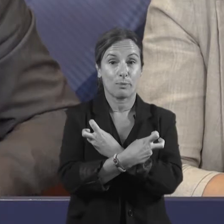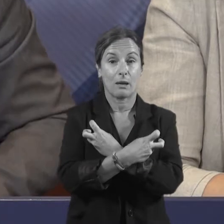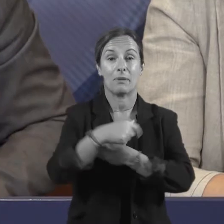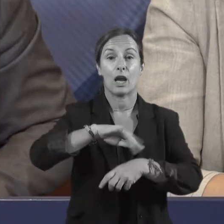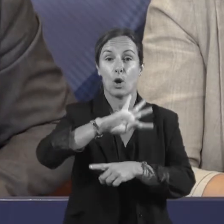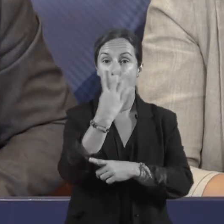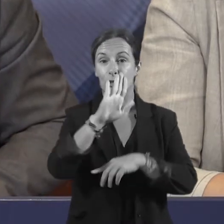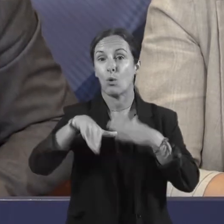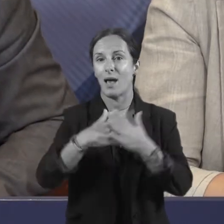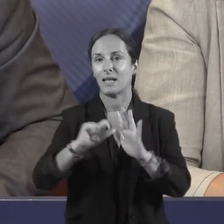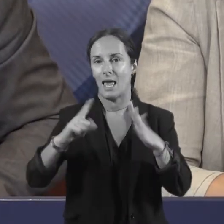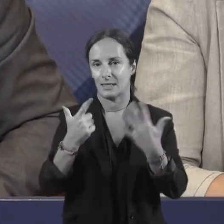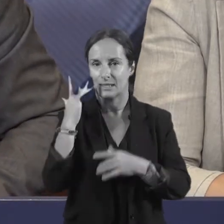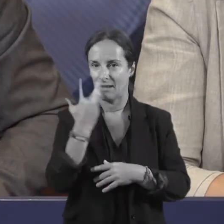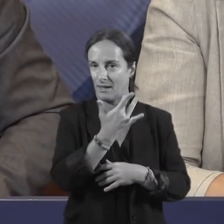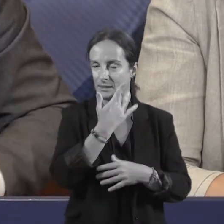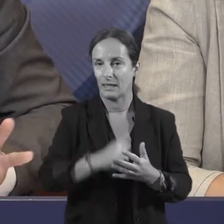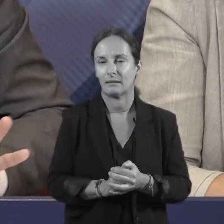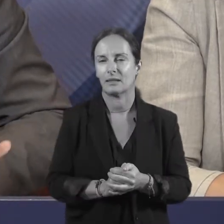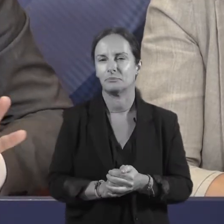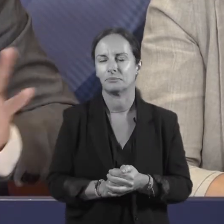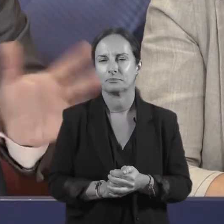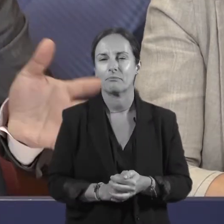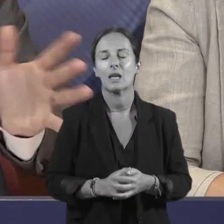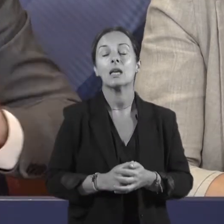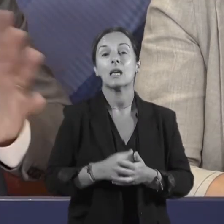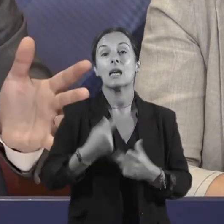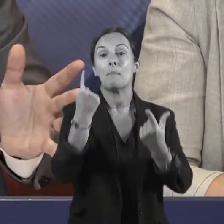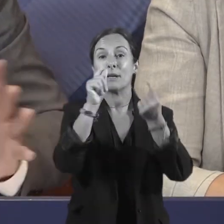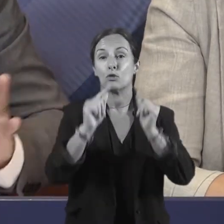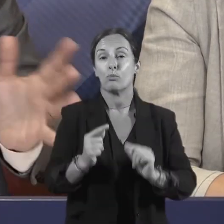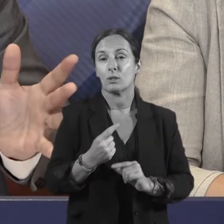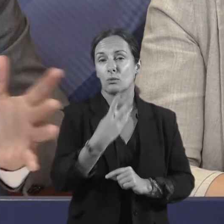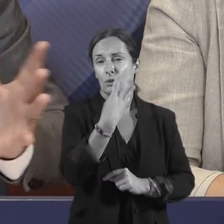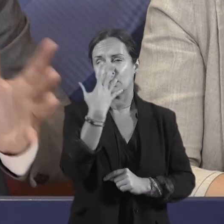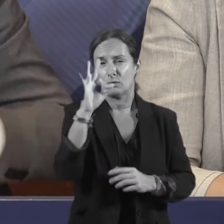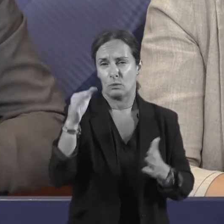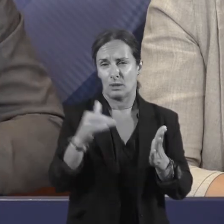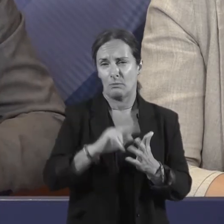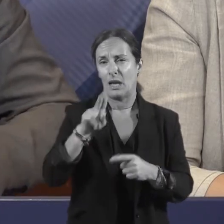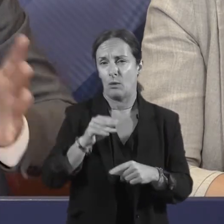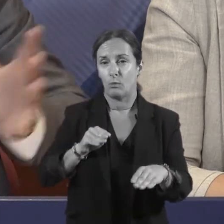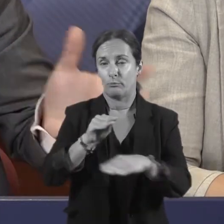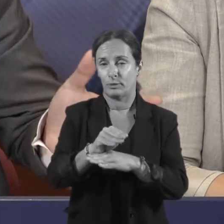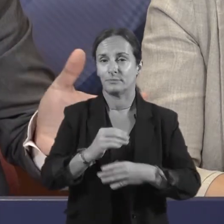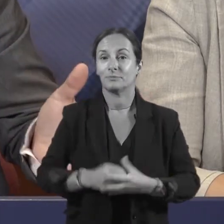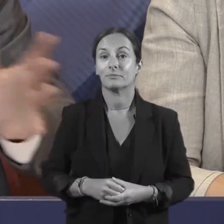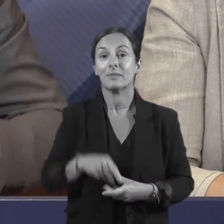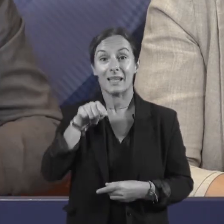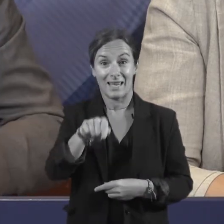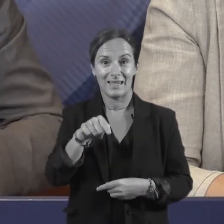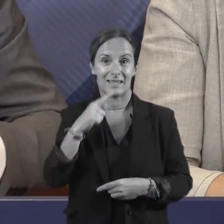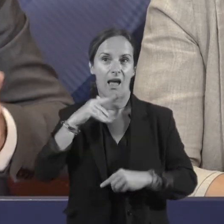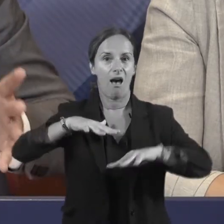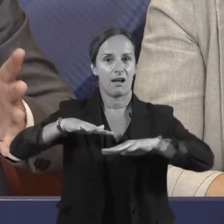per aquesta acció és de 150.000 euros, que, com vos he comentat, hem de pensar que és una acció que teníem ja prevista